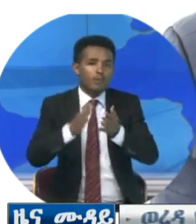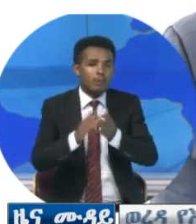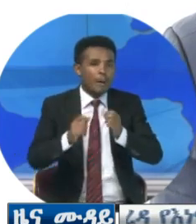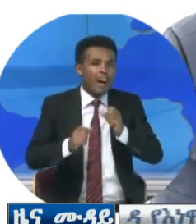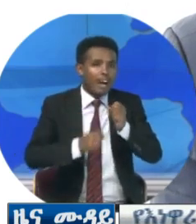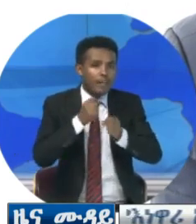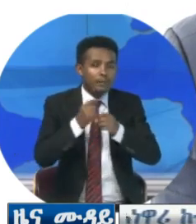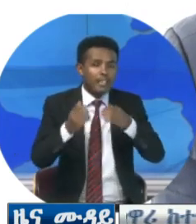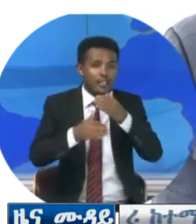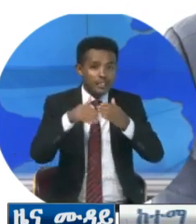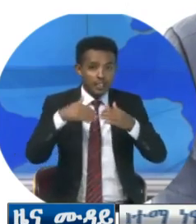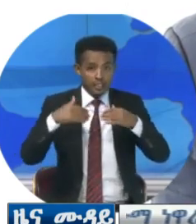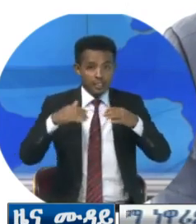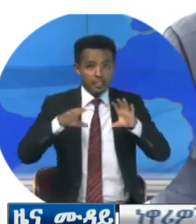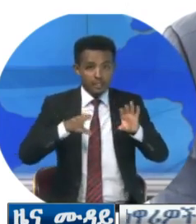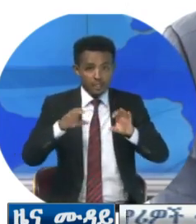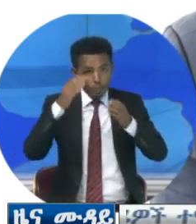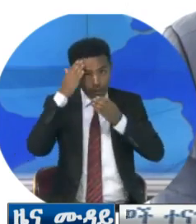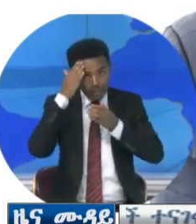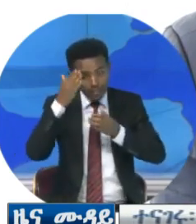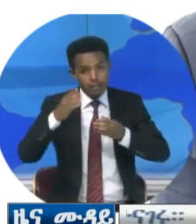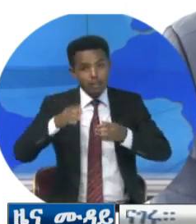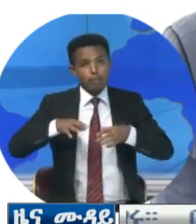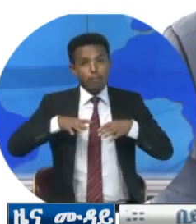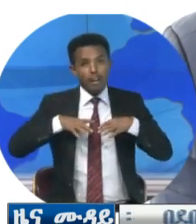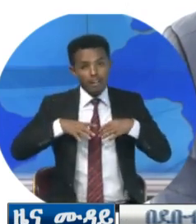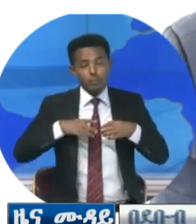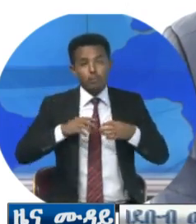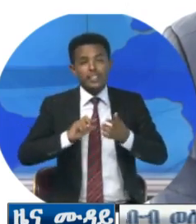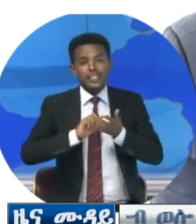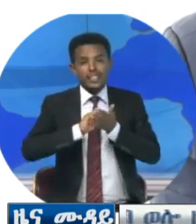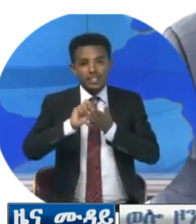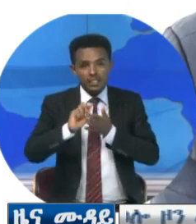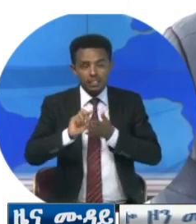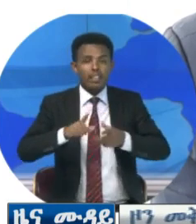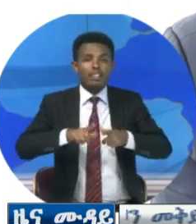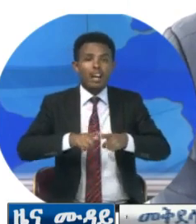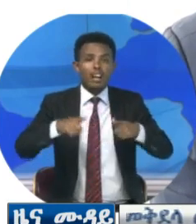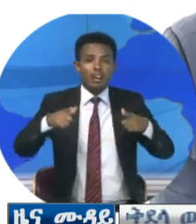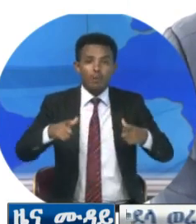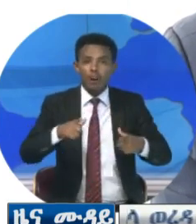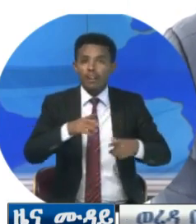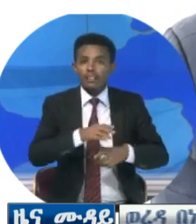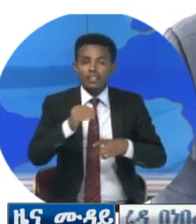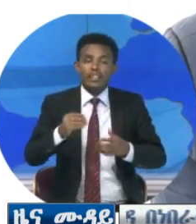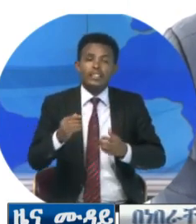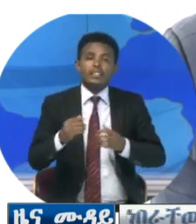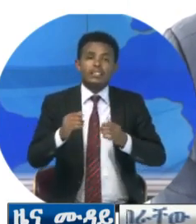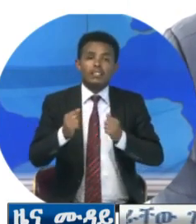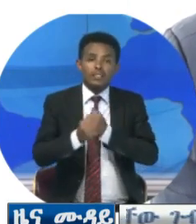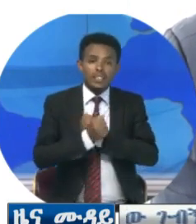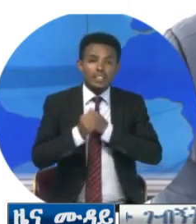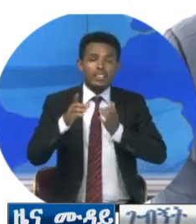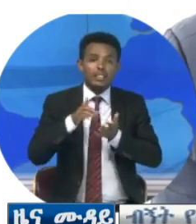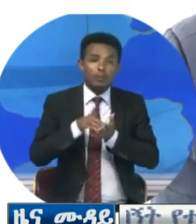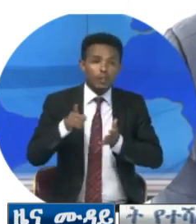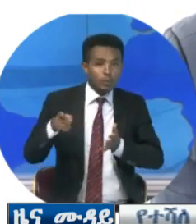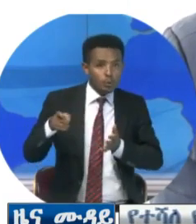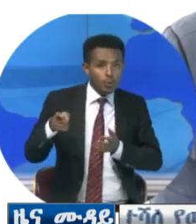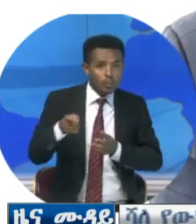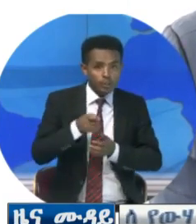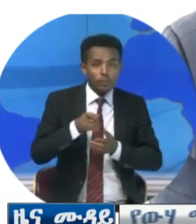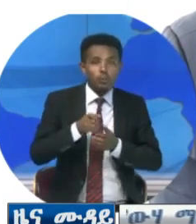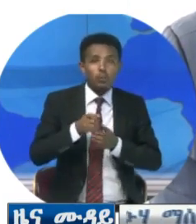ባህል በጋራ ለማክበር ወደ ቅድስቲቷ ታላቋና የፍቅር ከተማ ወደ ሆነችው ወደ